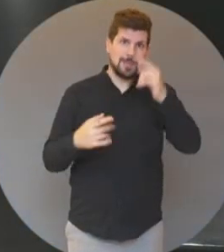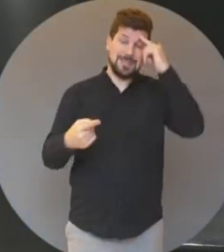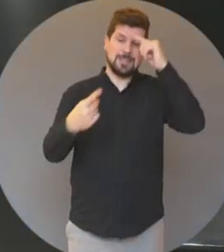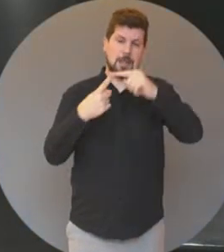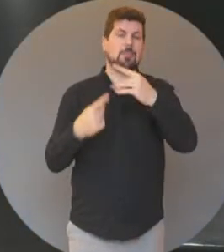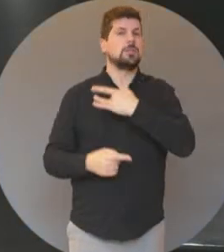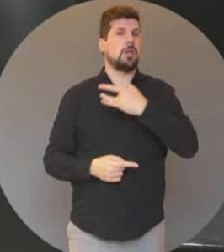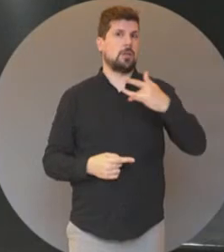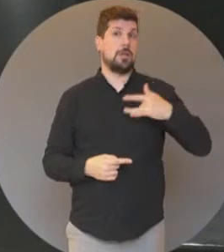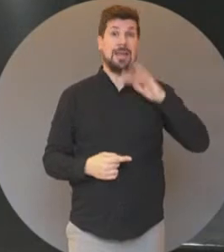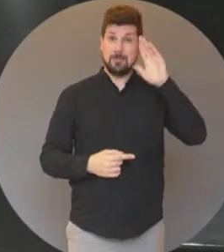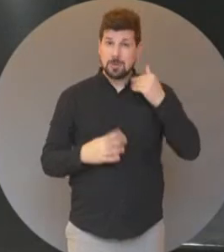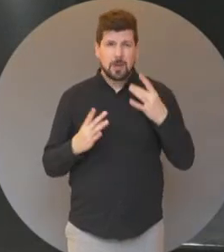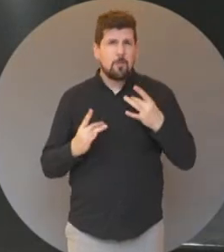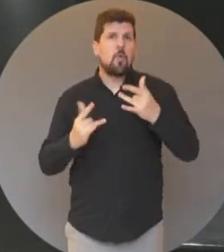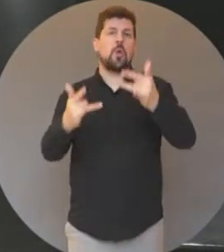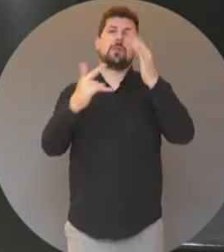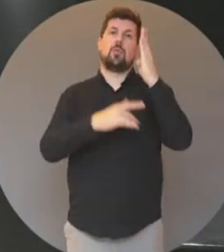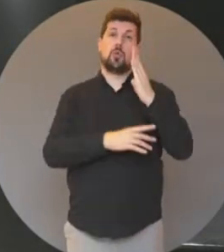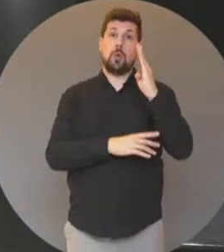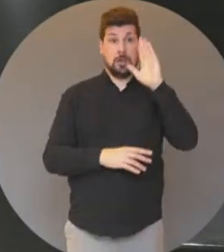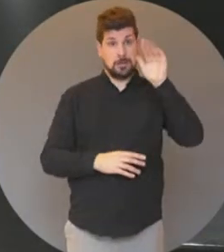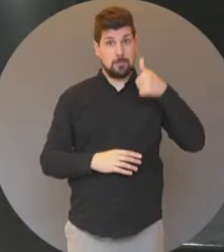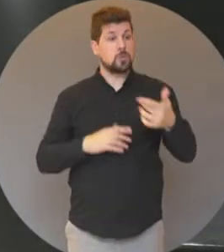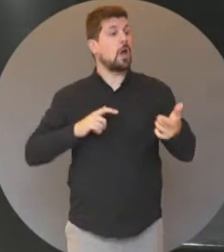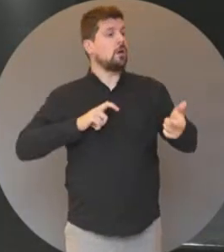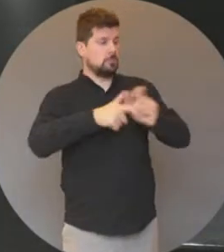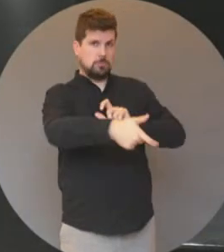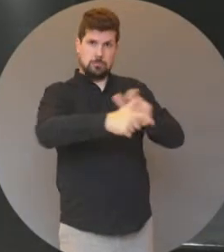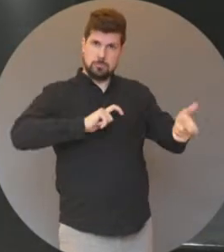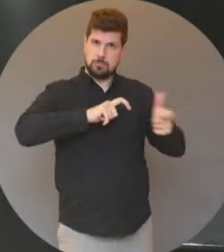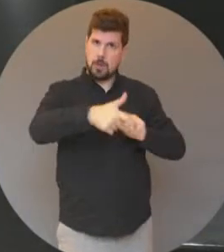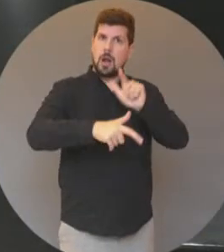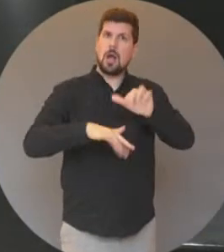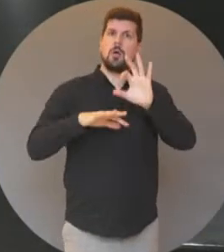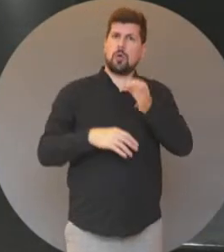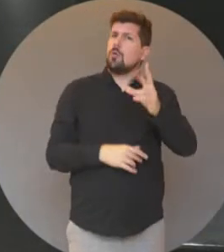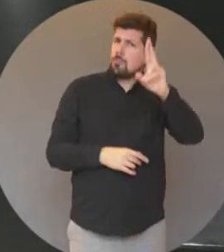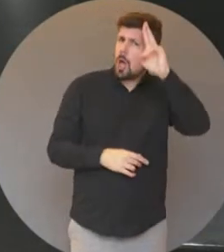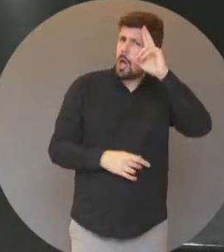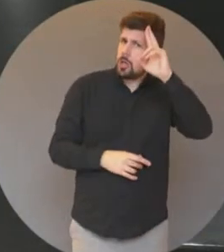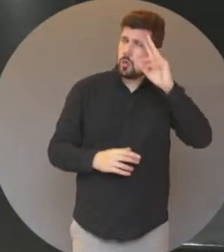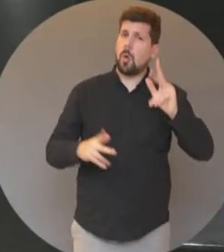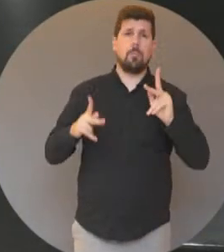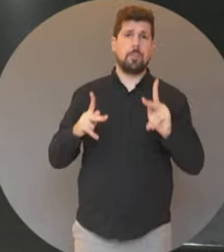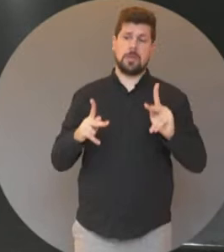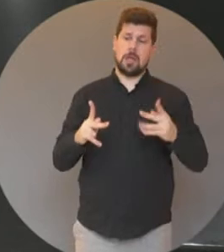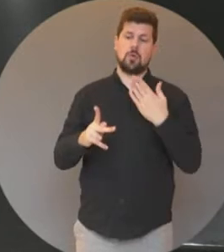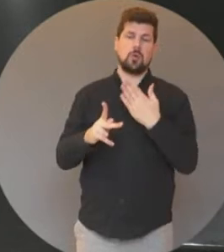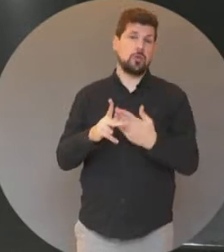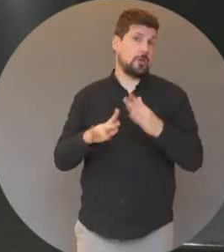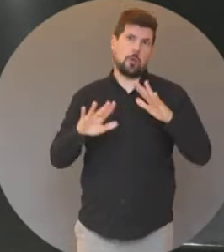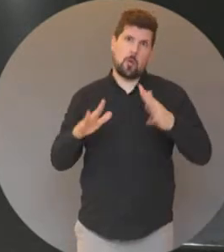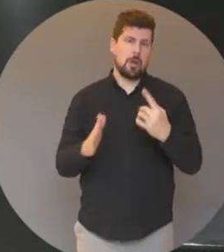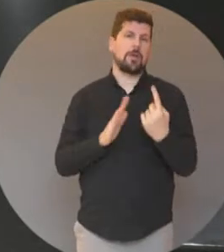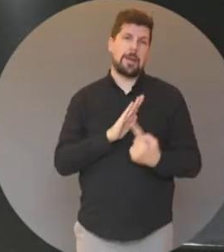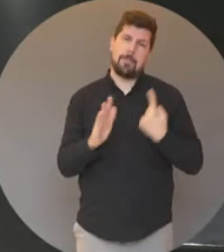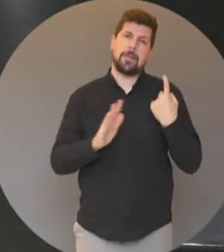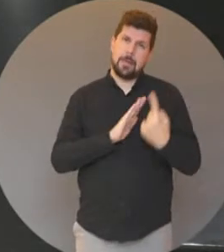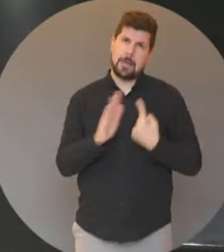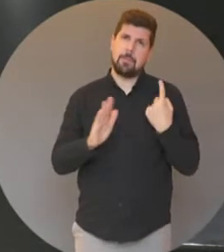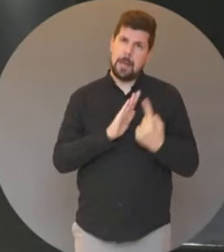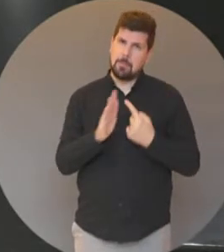fluidité et c'est d'ailleurs pour cette raison que cet articulation et vous avez raison la pédagogie c'est l'art de la répétition c'est